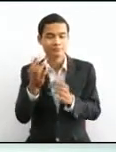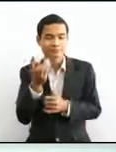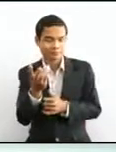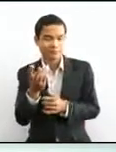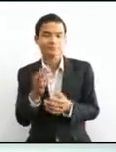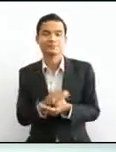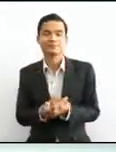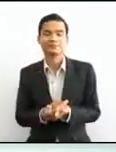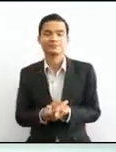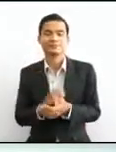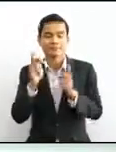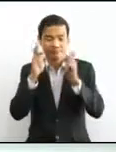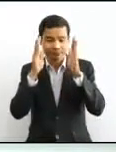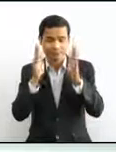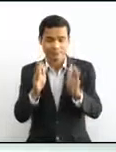nè